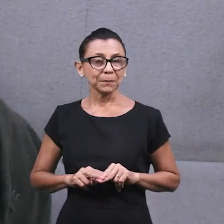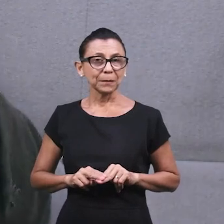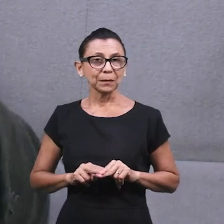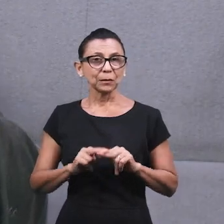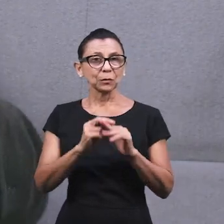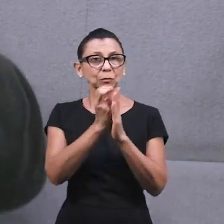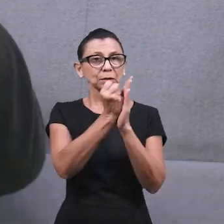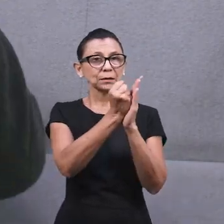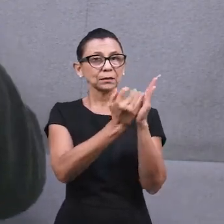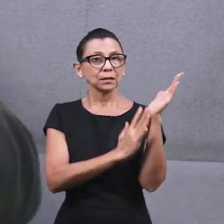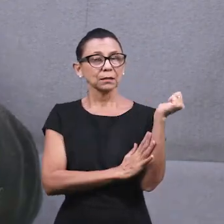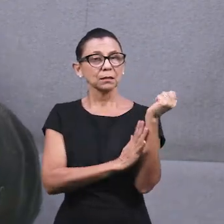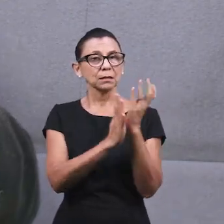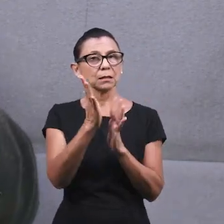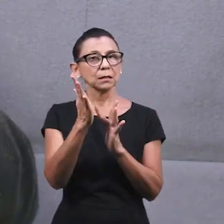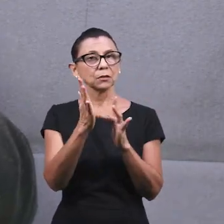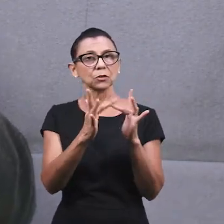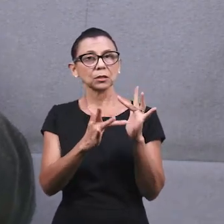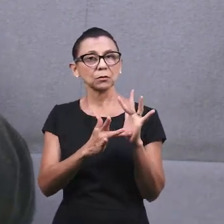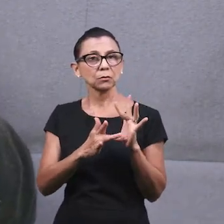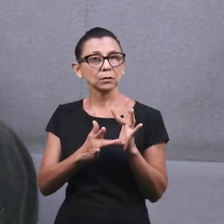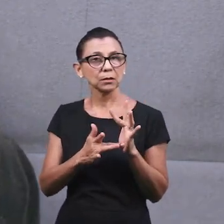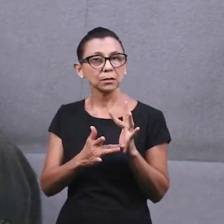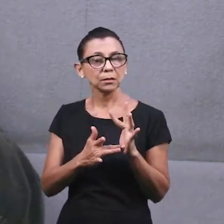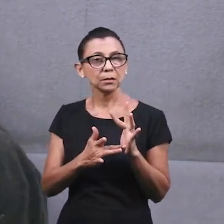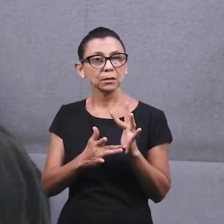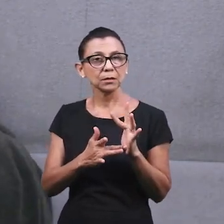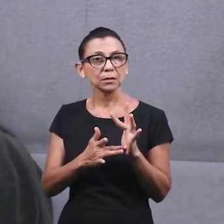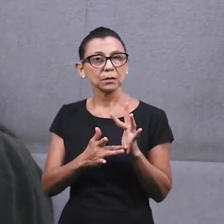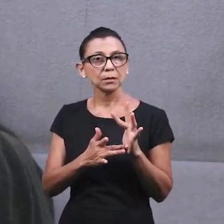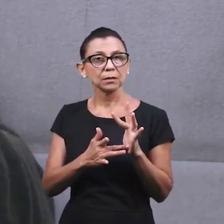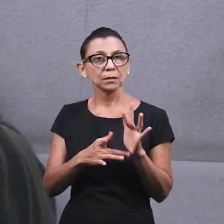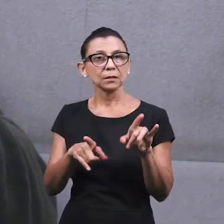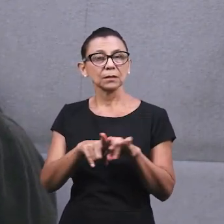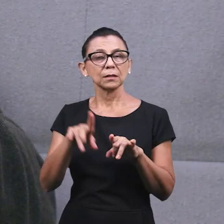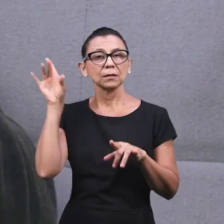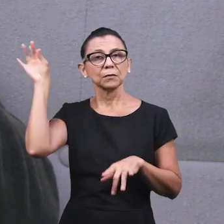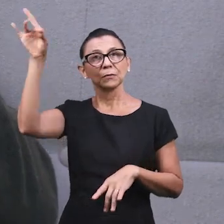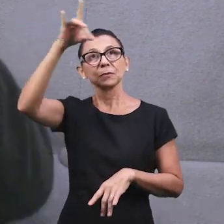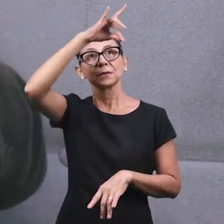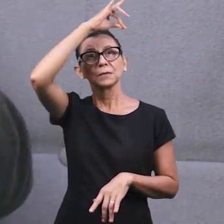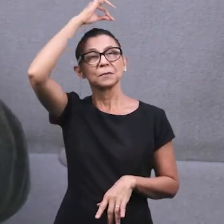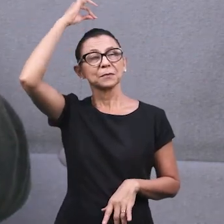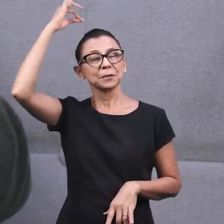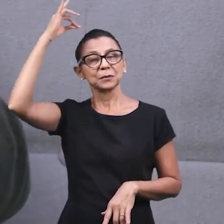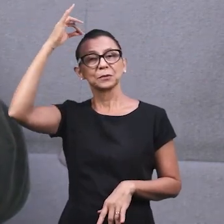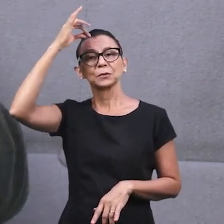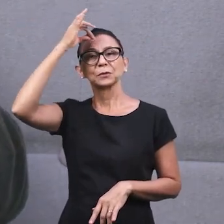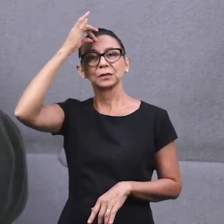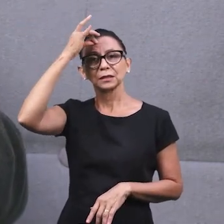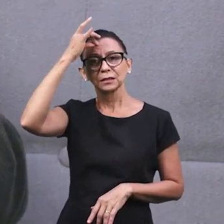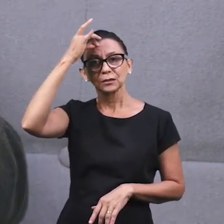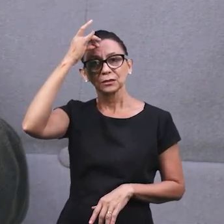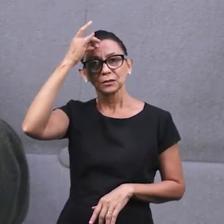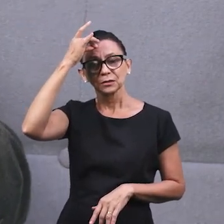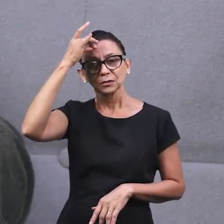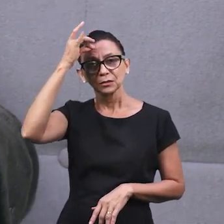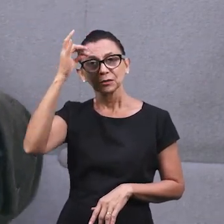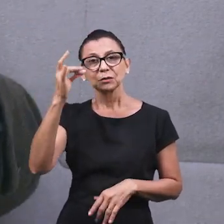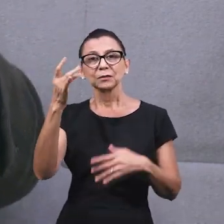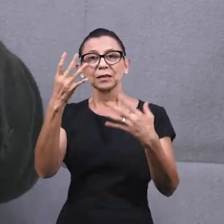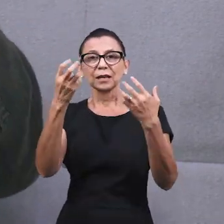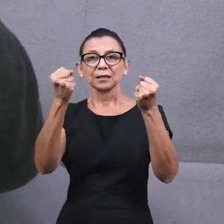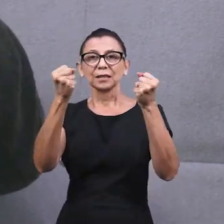à travers du sang du Seigneur Jésus, qui est une figure du Saint-Esprit. Quand l'homme a cette bénédiction de Saint-Esprit dans sa vie,